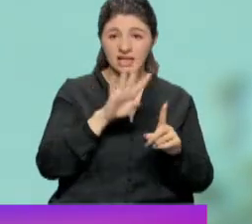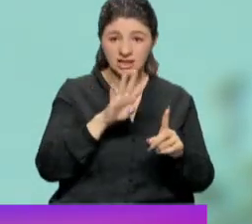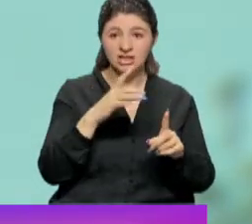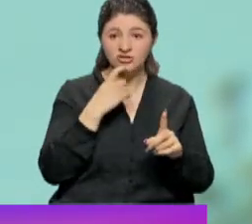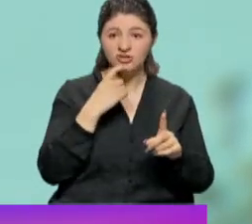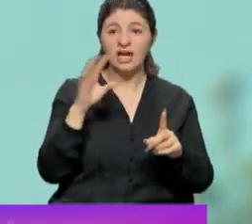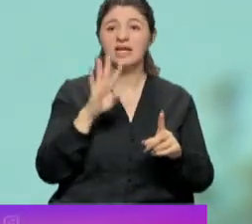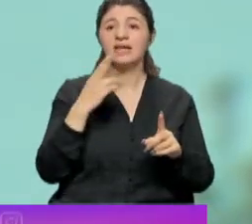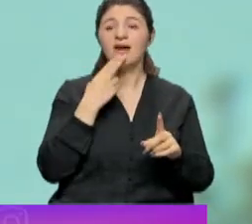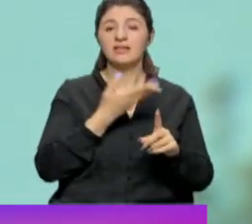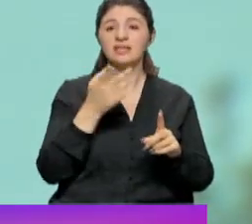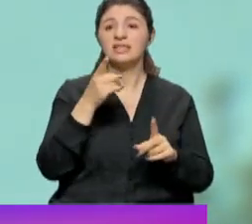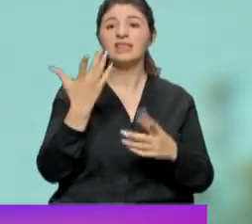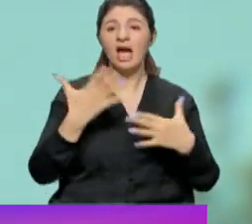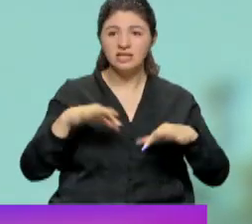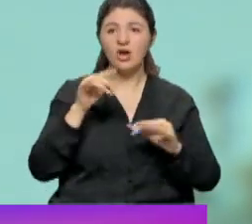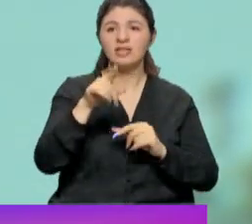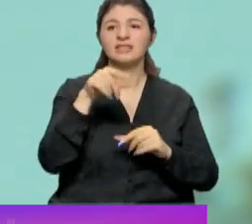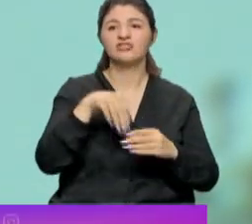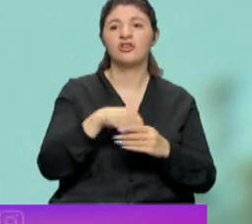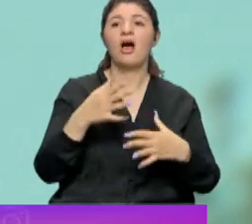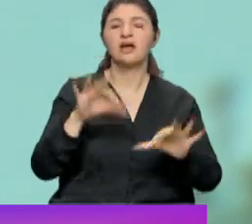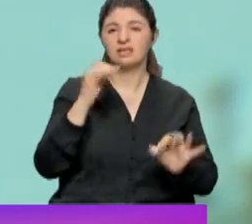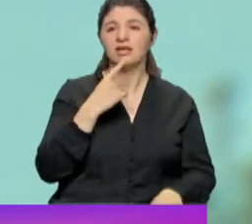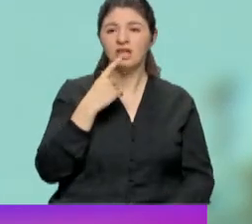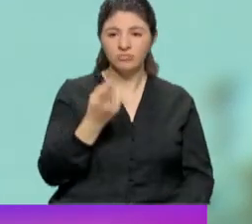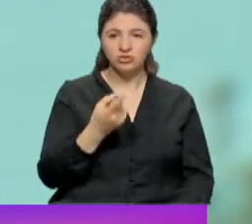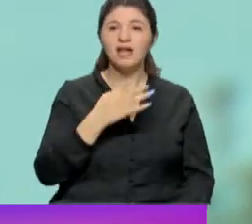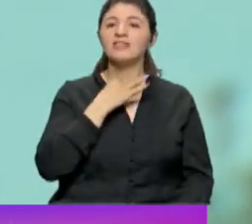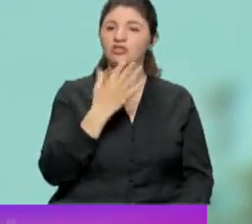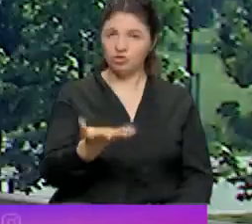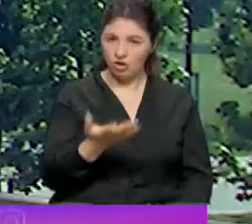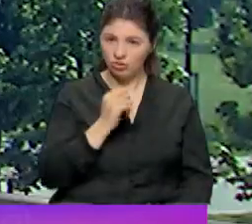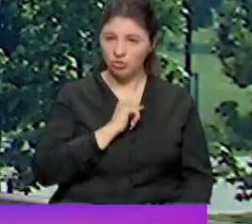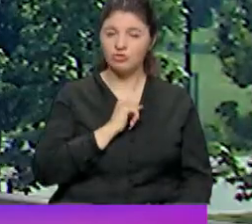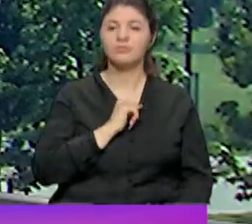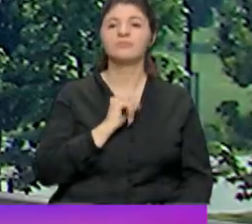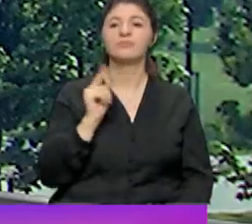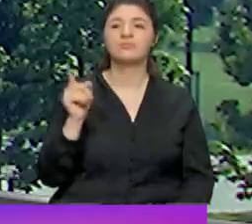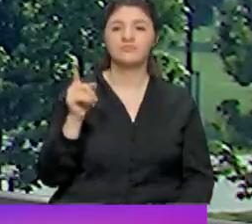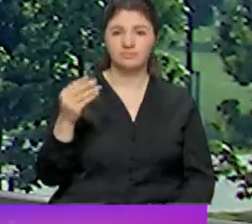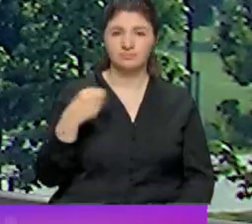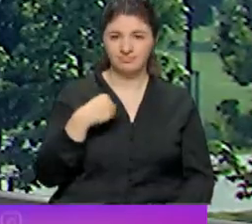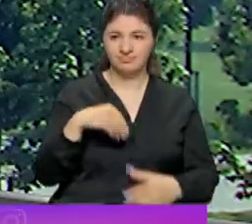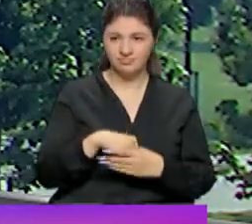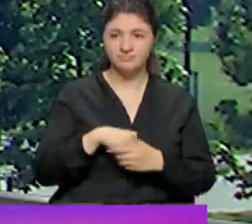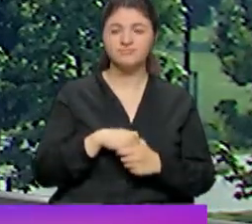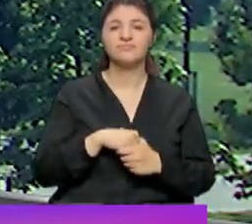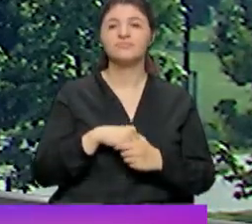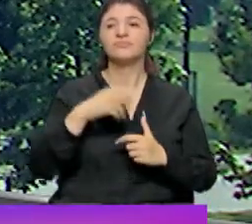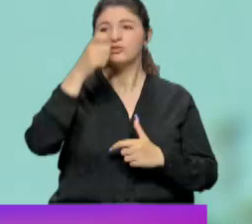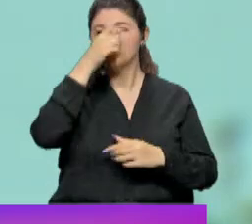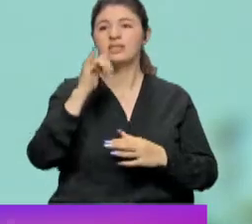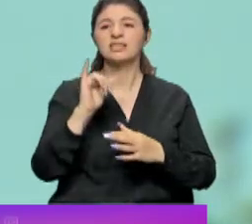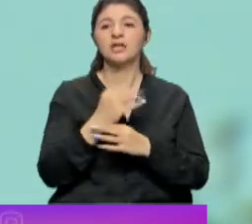kadın Sen neye hazırsan o da senin için hazırdır demiş teşekkür ediyorum Turan Peki olma ama